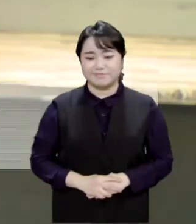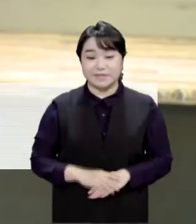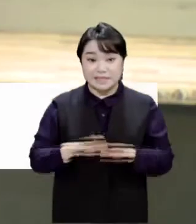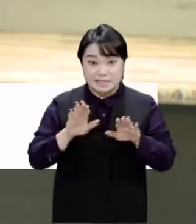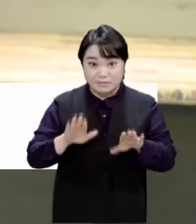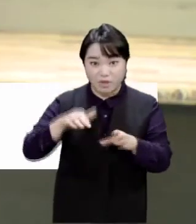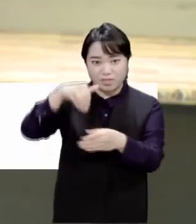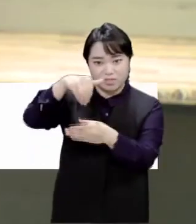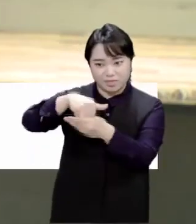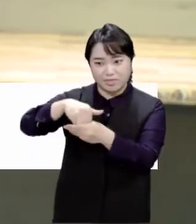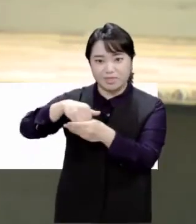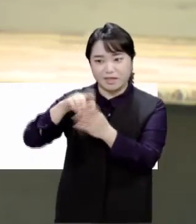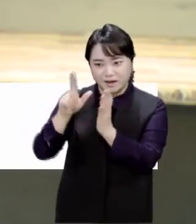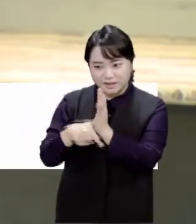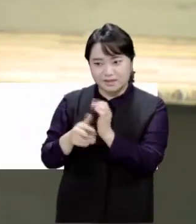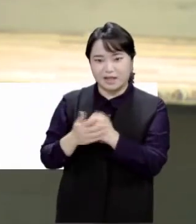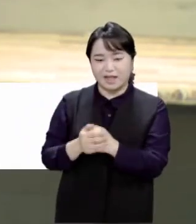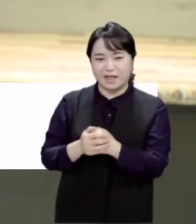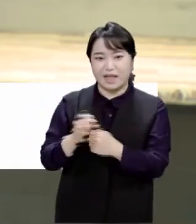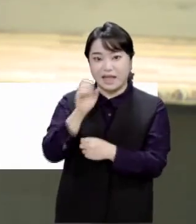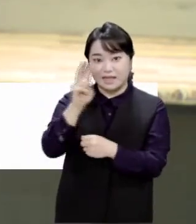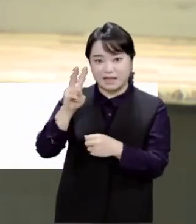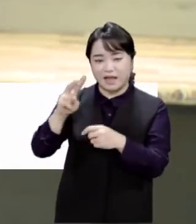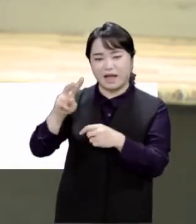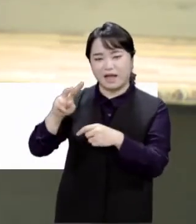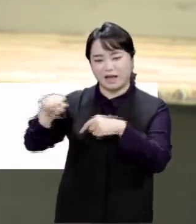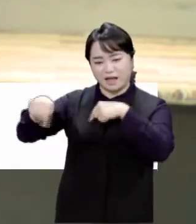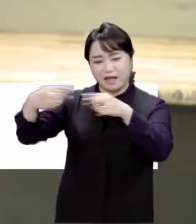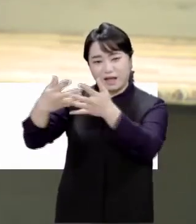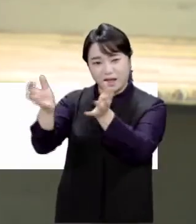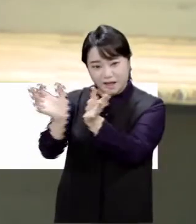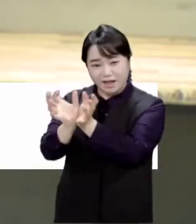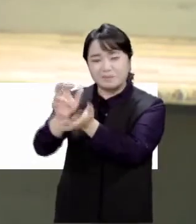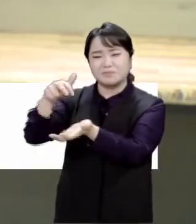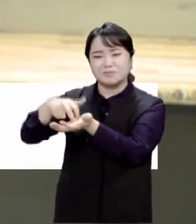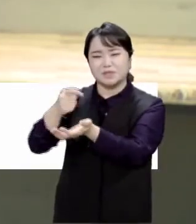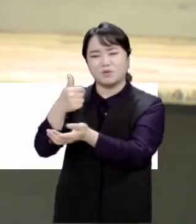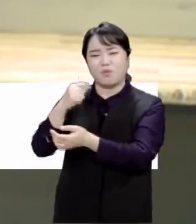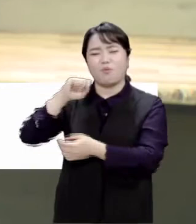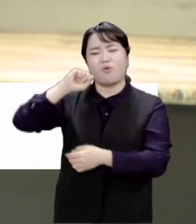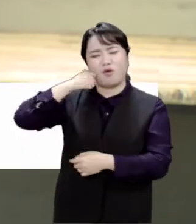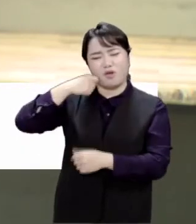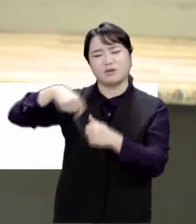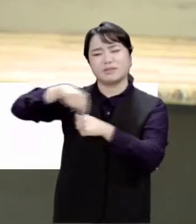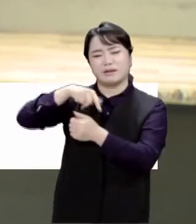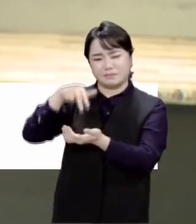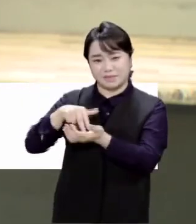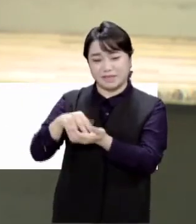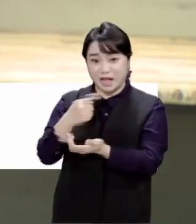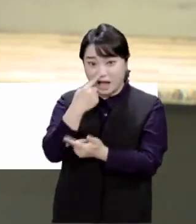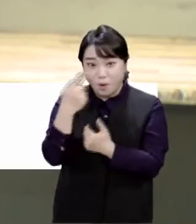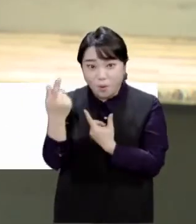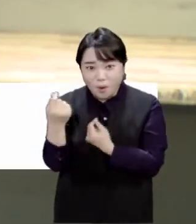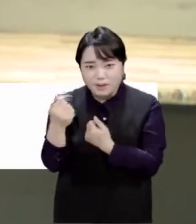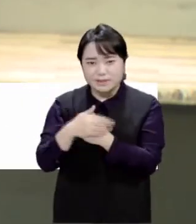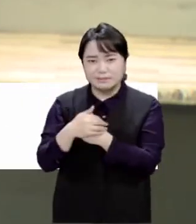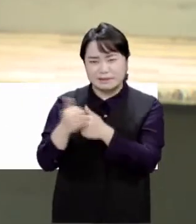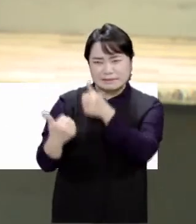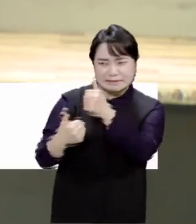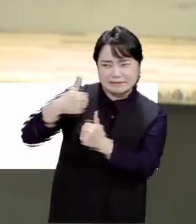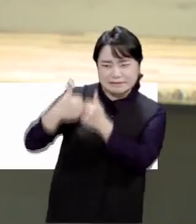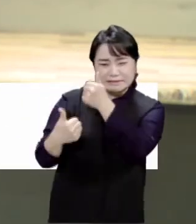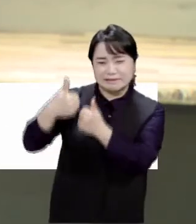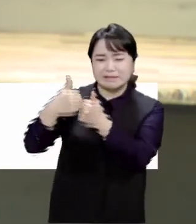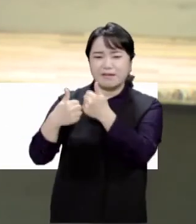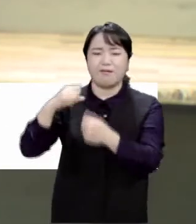이번 선거가 야권에게 굉장히 어려운 선거입니다. 저조차도 박빙의 승부가 될 거라고